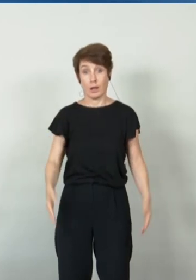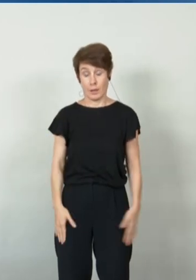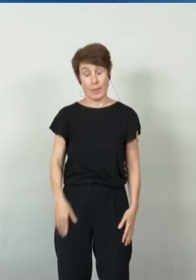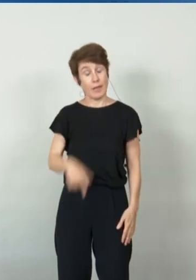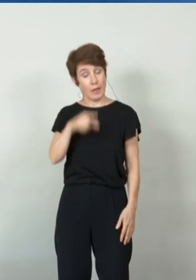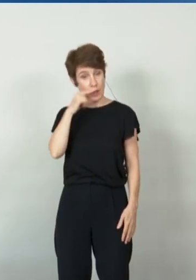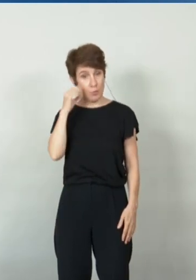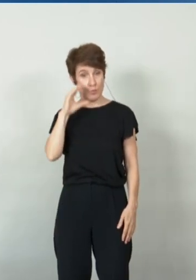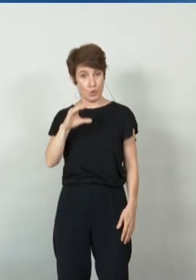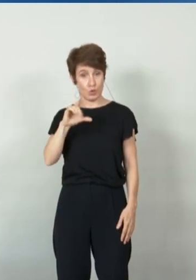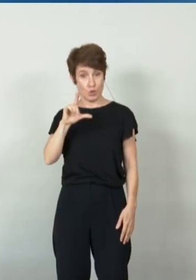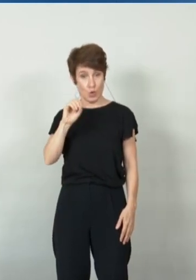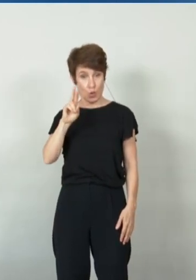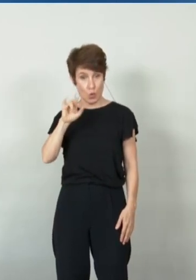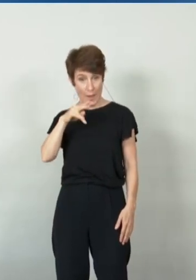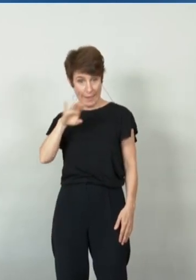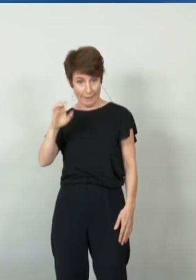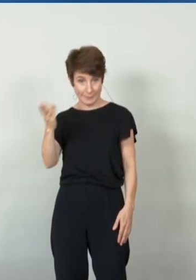Madame chalat c'est Monsieur gentil